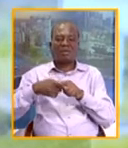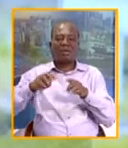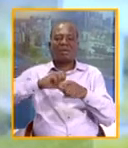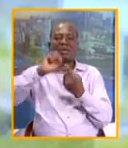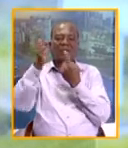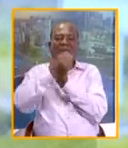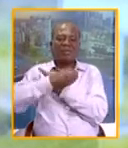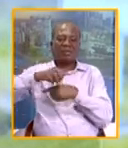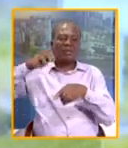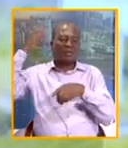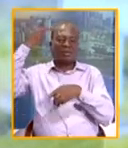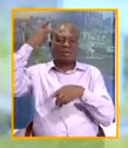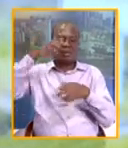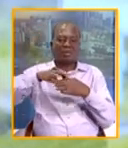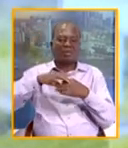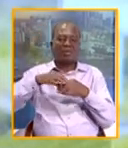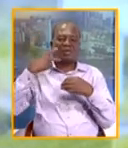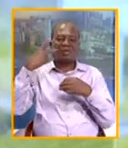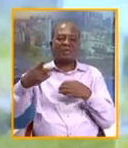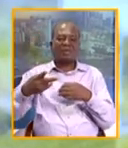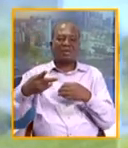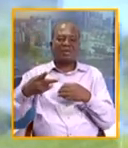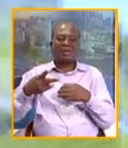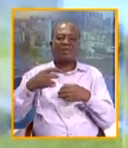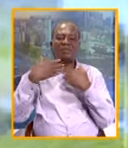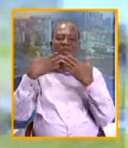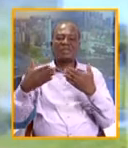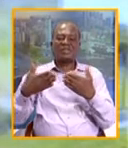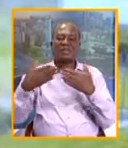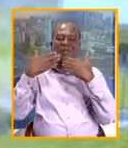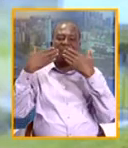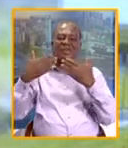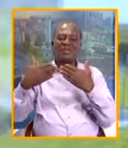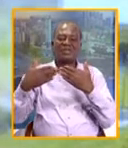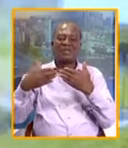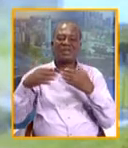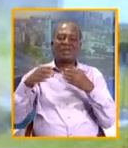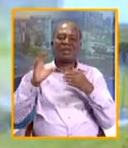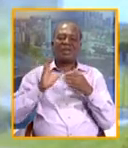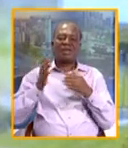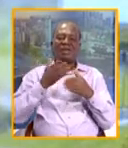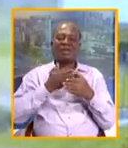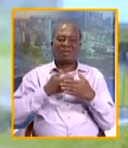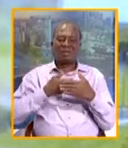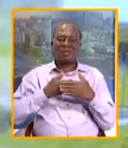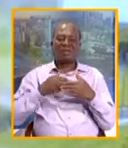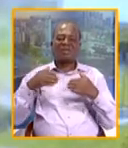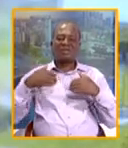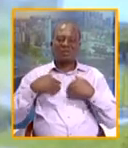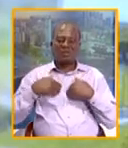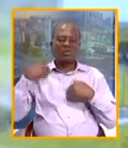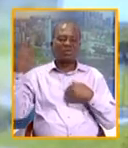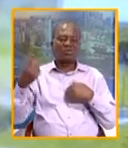situation politique au mali voilà qui met un terme à ce journal merci d'avoir suivi la hausse de 10 est un voyage des milieux commence toujours